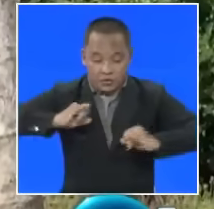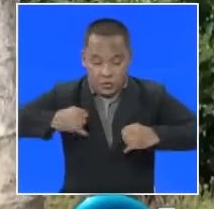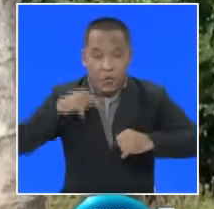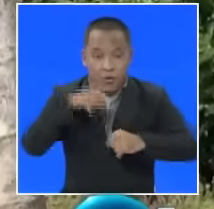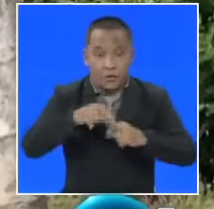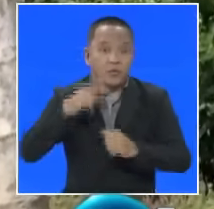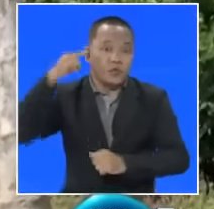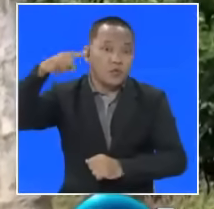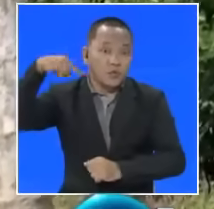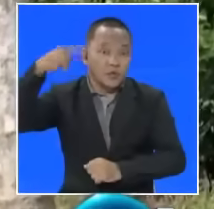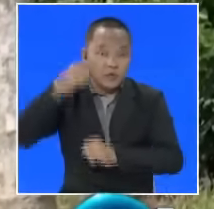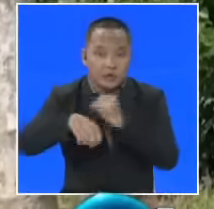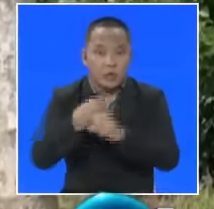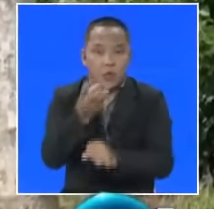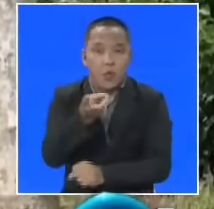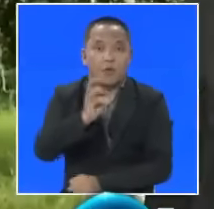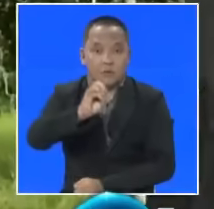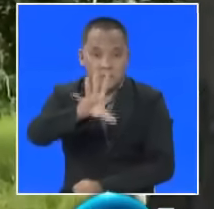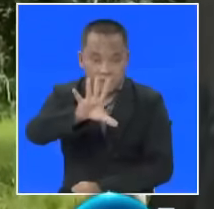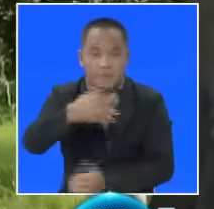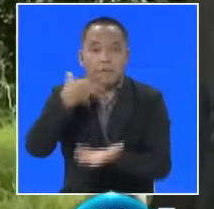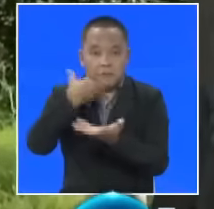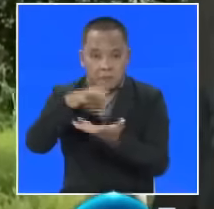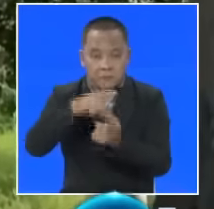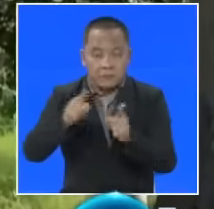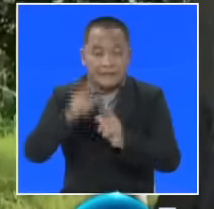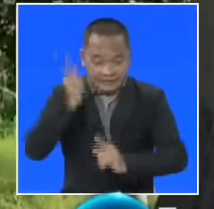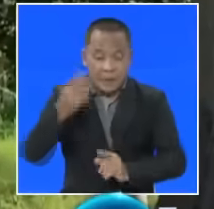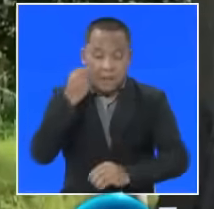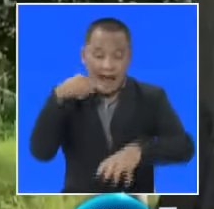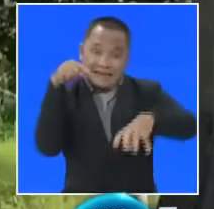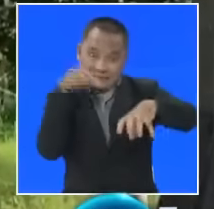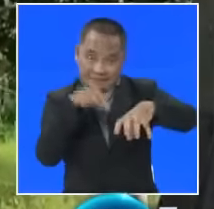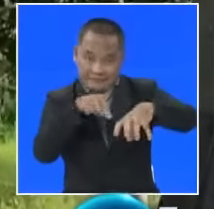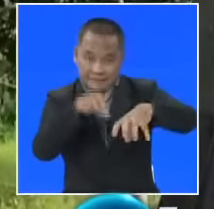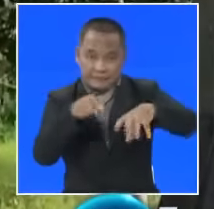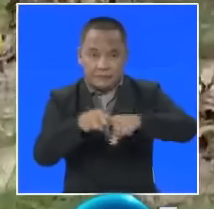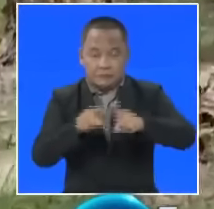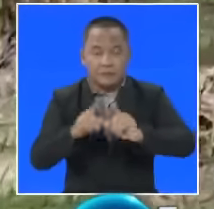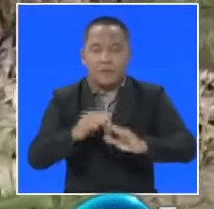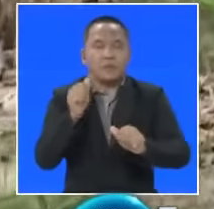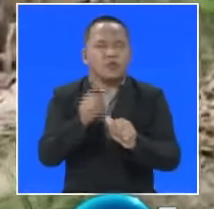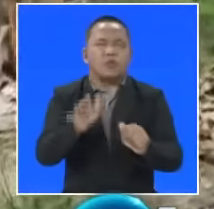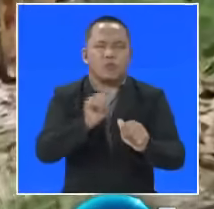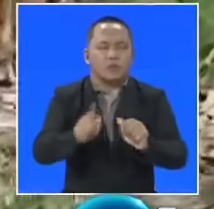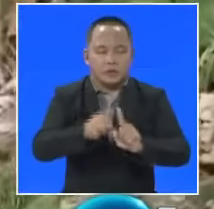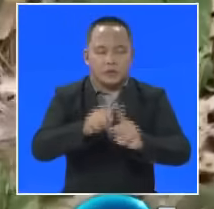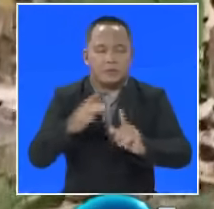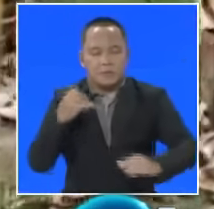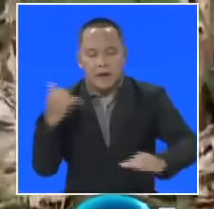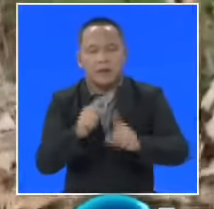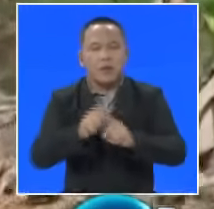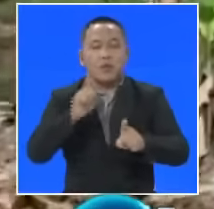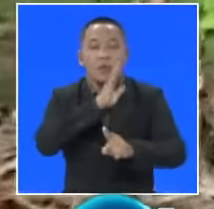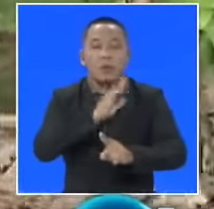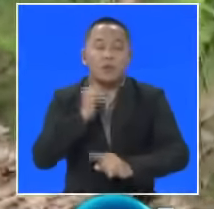าคุณบุหวาเยื่อใยอายุ65ปีเล่าให้ฟังบอกว่าปกติบ้านที่เกิดเหตุเนี่ยนะคือไม่ค่อยจะมีคนมาอยู่ไงก็จะมาแค่เวล